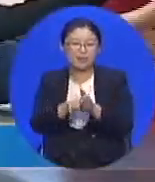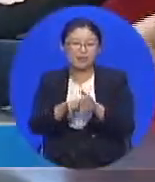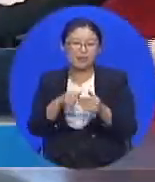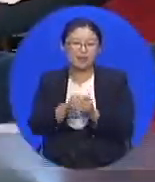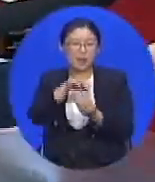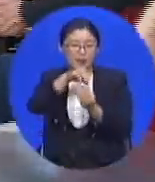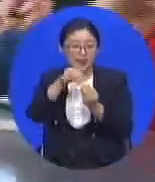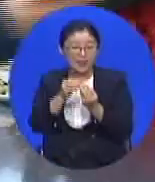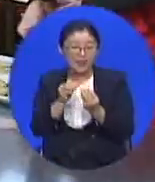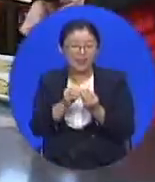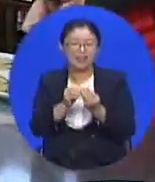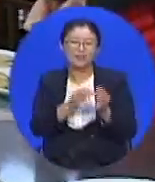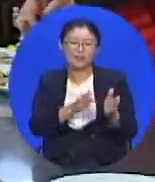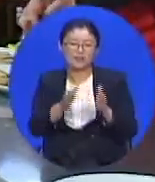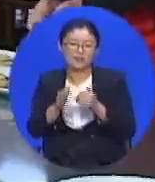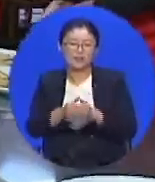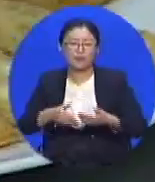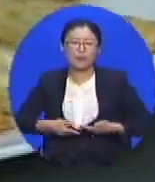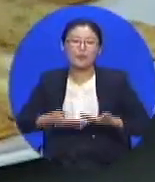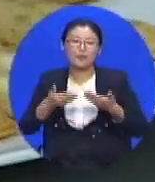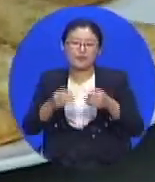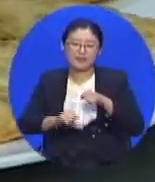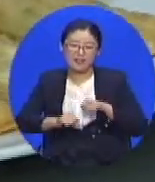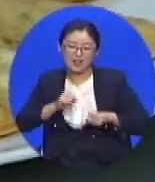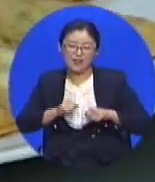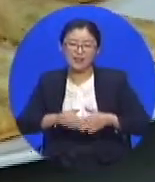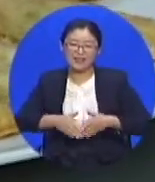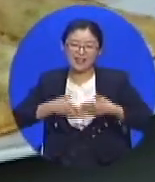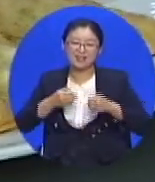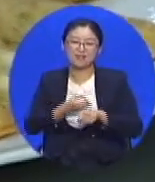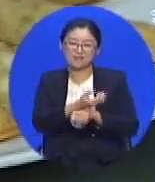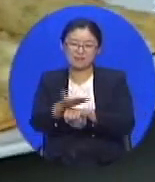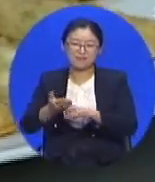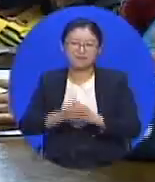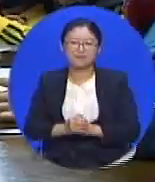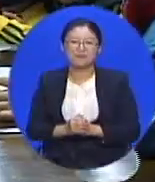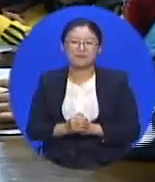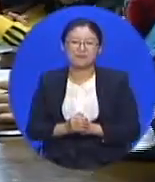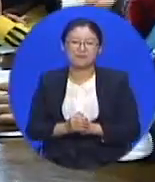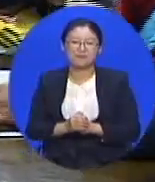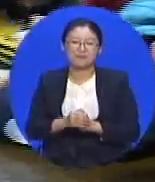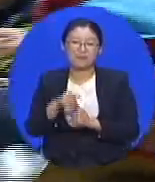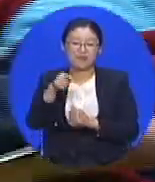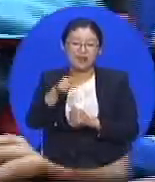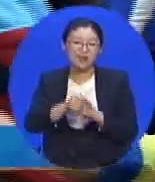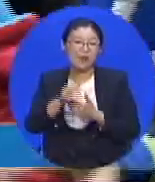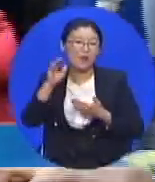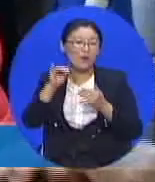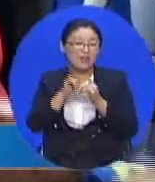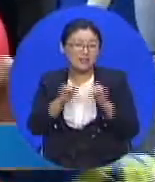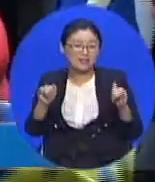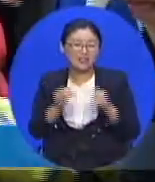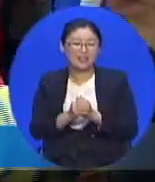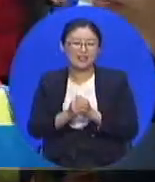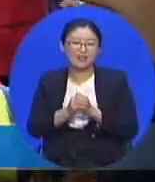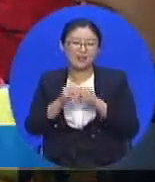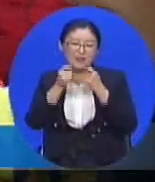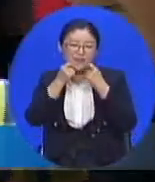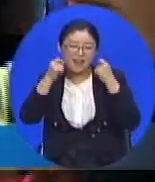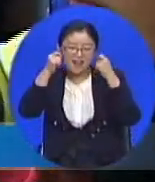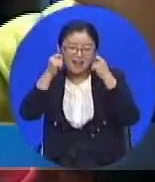등을 직접 준비하며 봉사를 통한 우리 사회의 훈훈함을 전했습니다. 설린애용원 원생들도 활짝 핀 웃음과